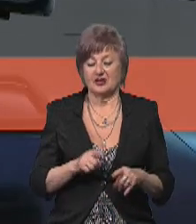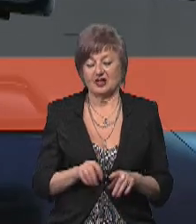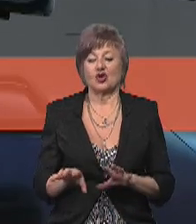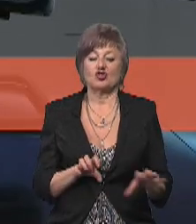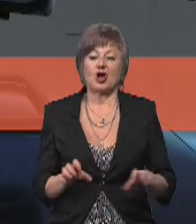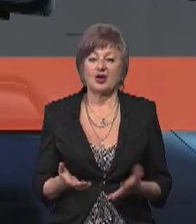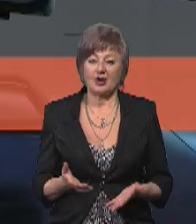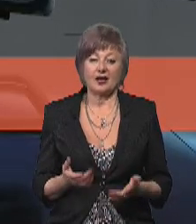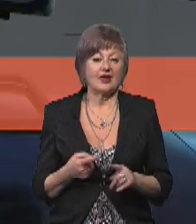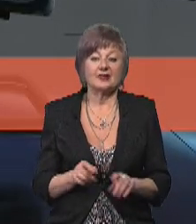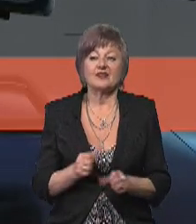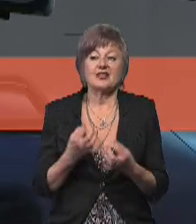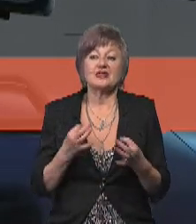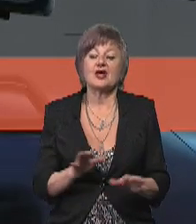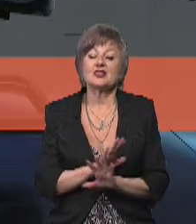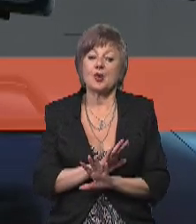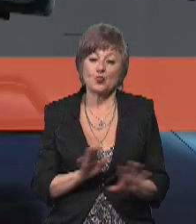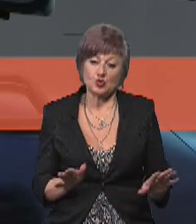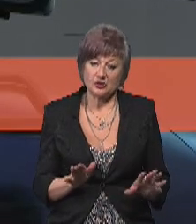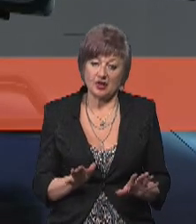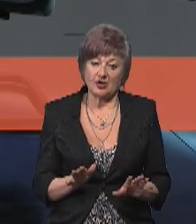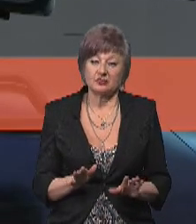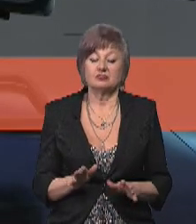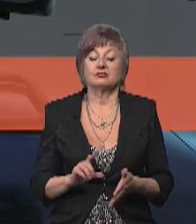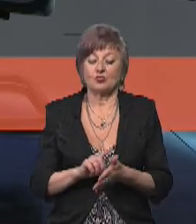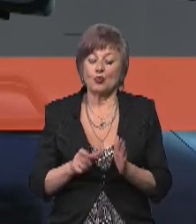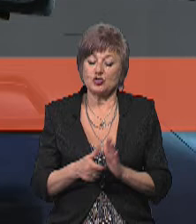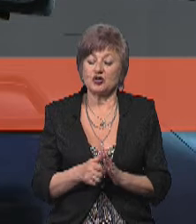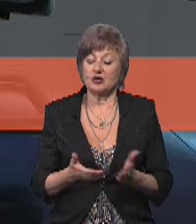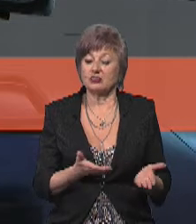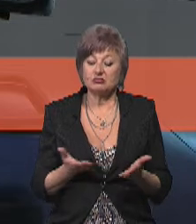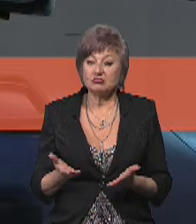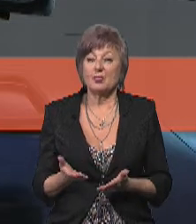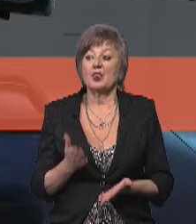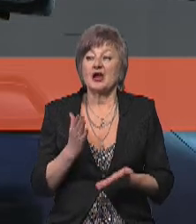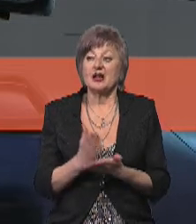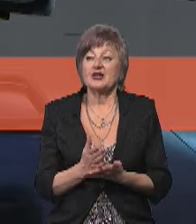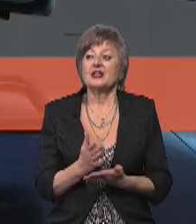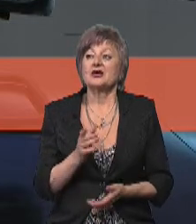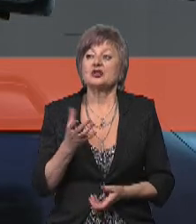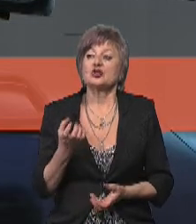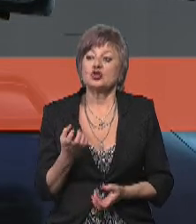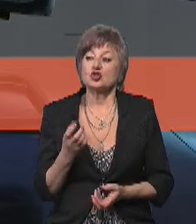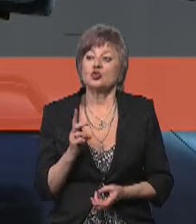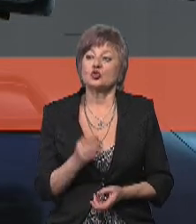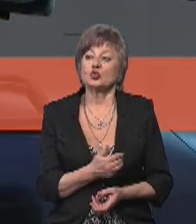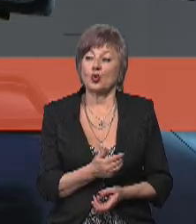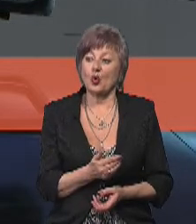шахрай. Такого не допускаємо взагалі в житлове приміщення. Є окрема категорія, які